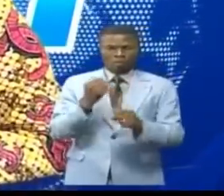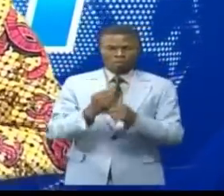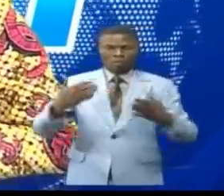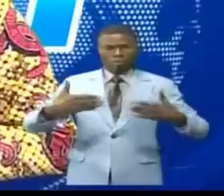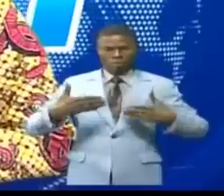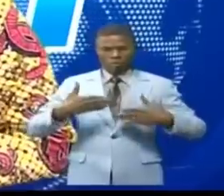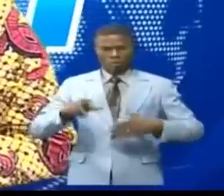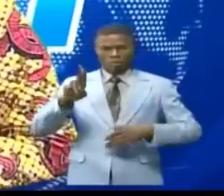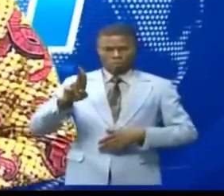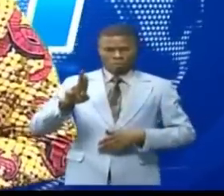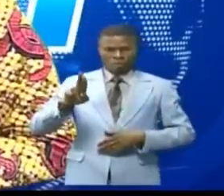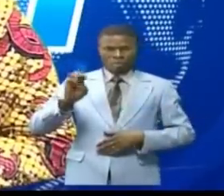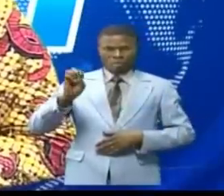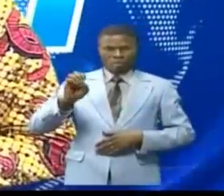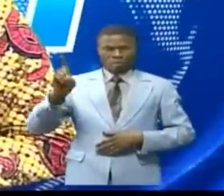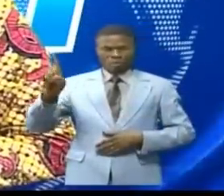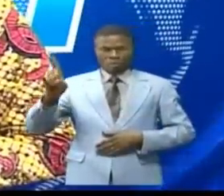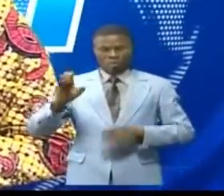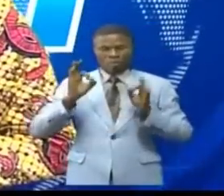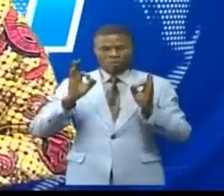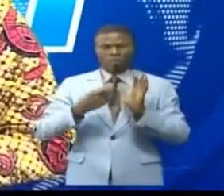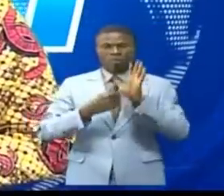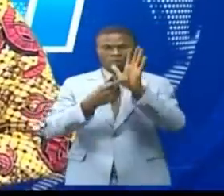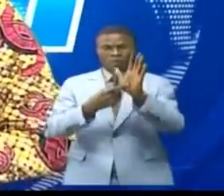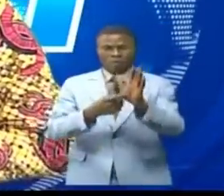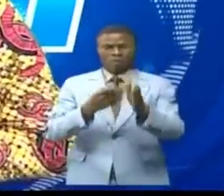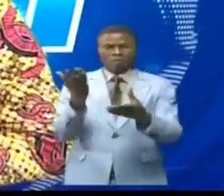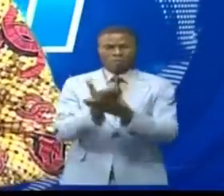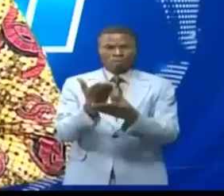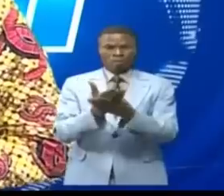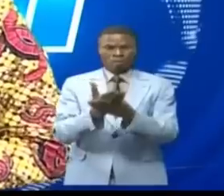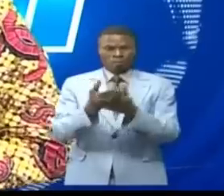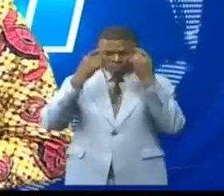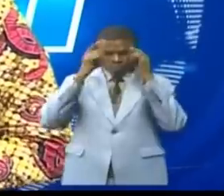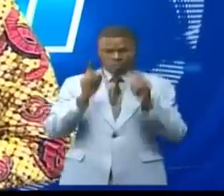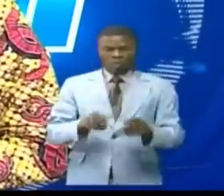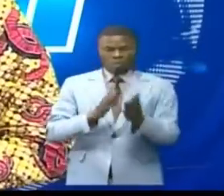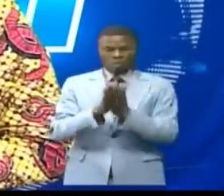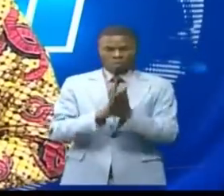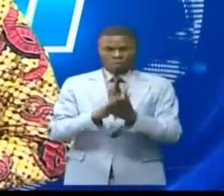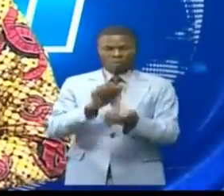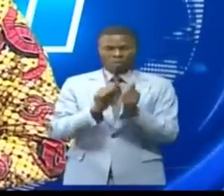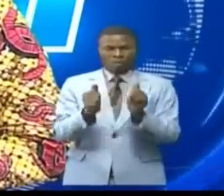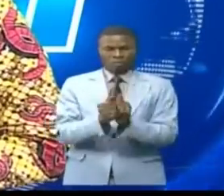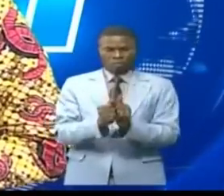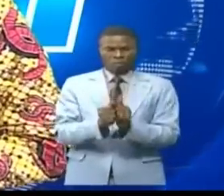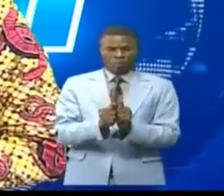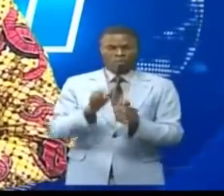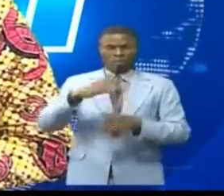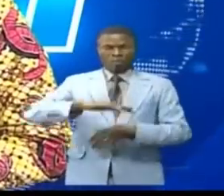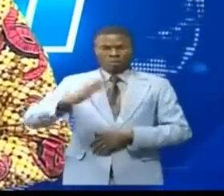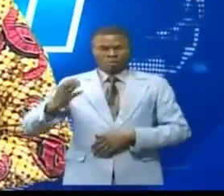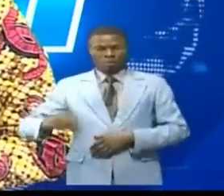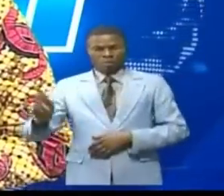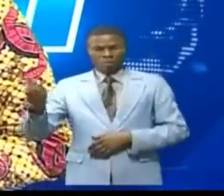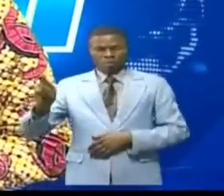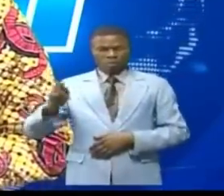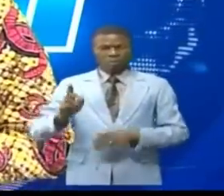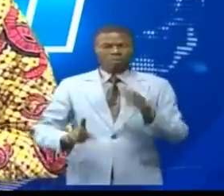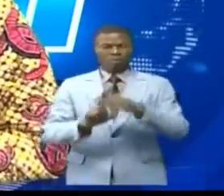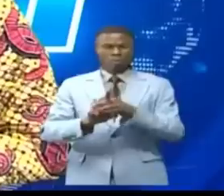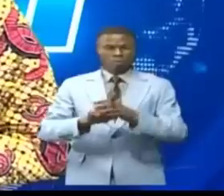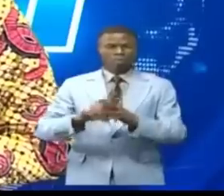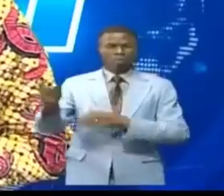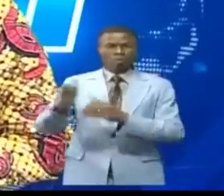Raid Rénovés qui ont présenté une note de position relative à la position de la rivière Chikapa survenue, à